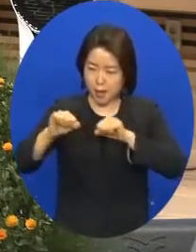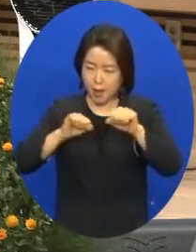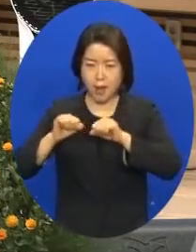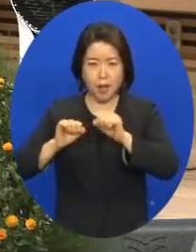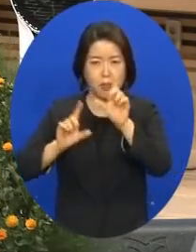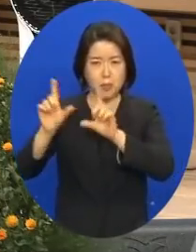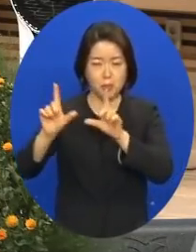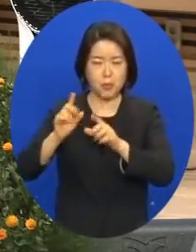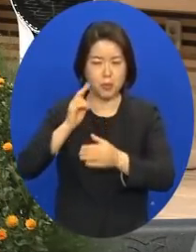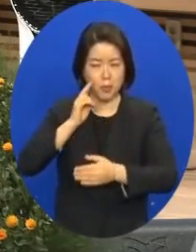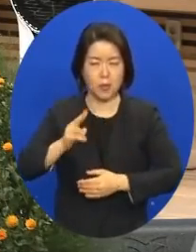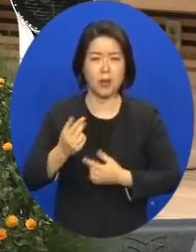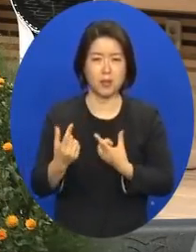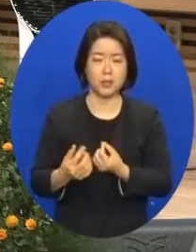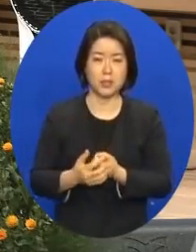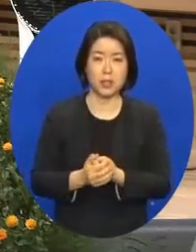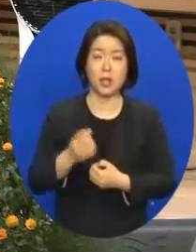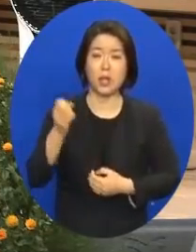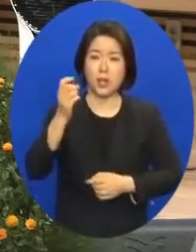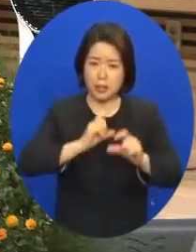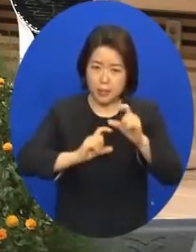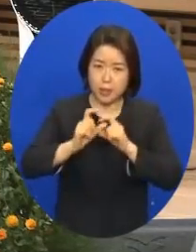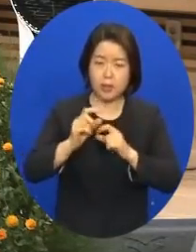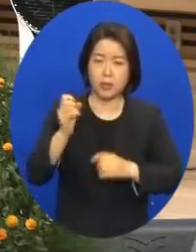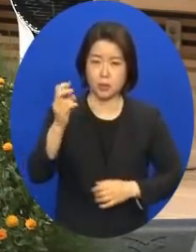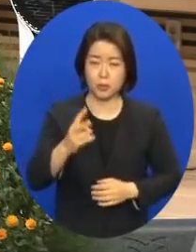심상치가 않습니다. 게다가,